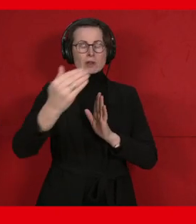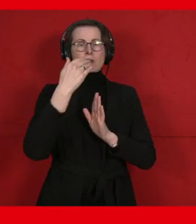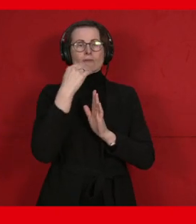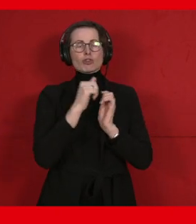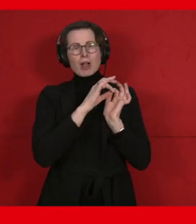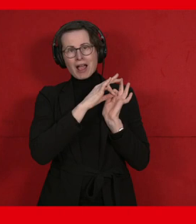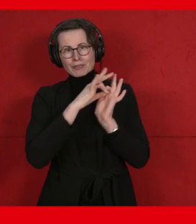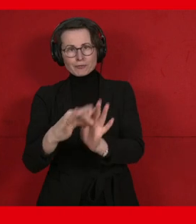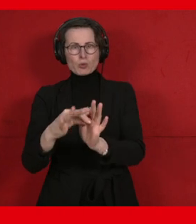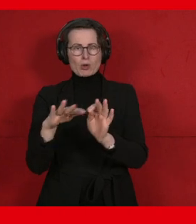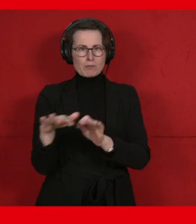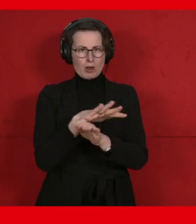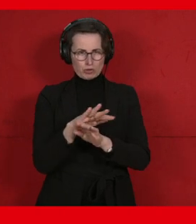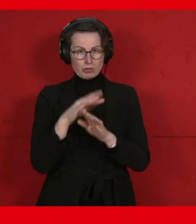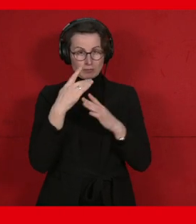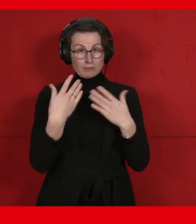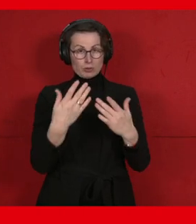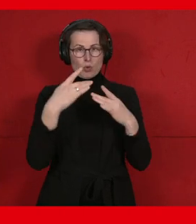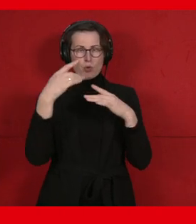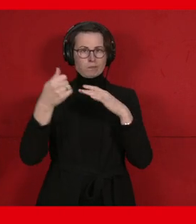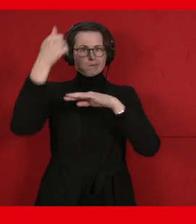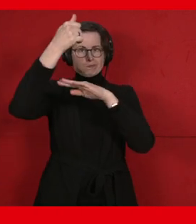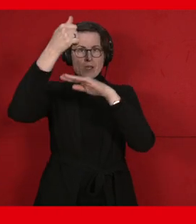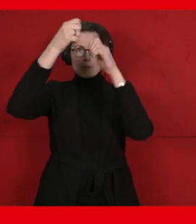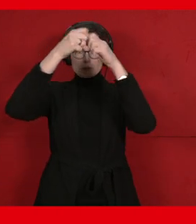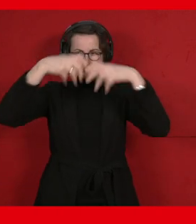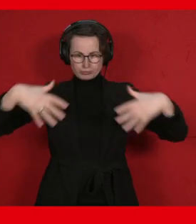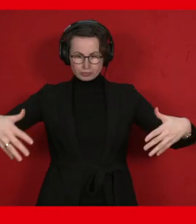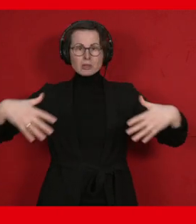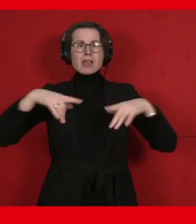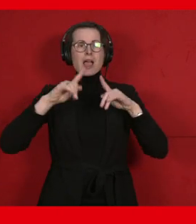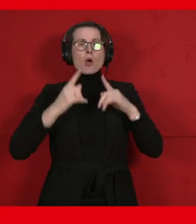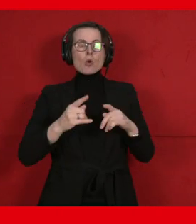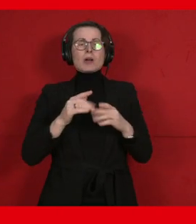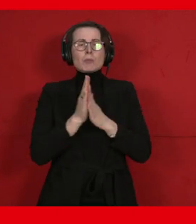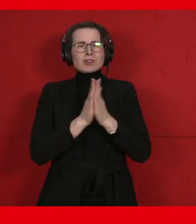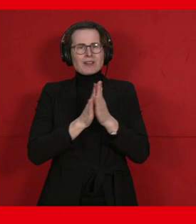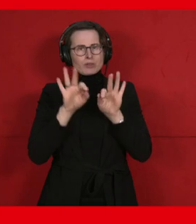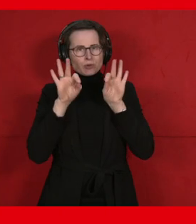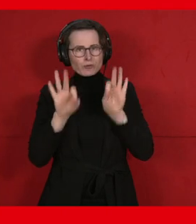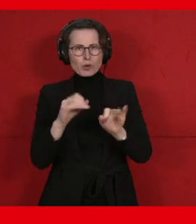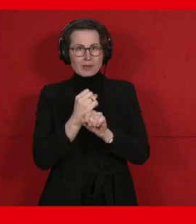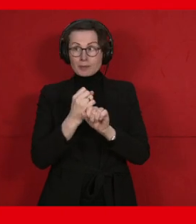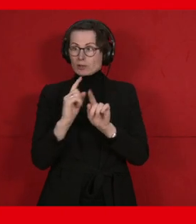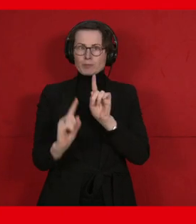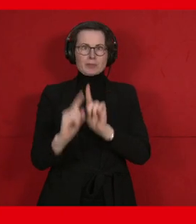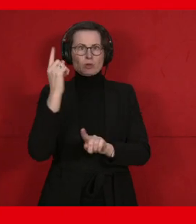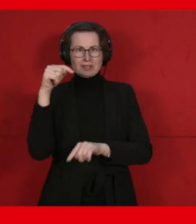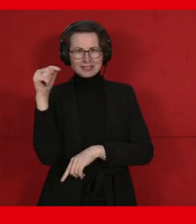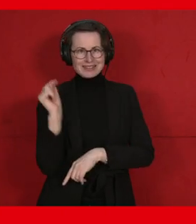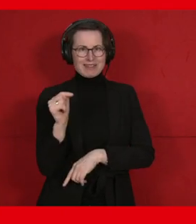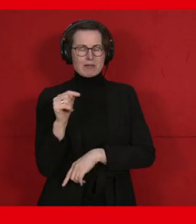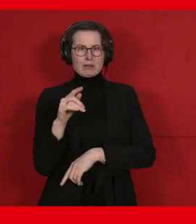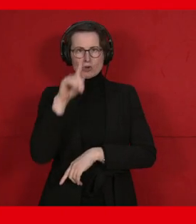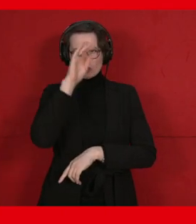wollen in unserer Branche. Das setzt eine riesen Motivation frei bei unseren Mitarbeitern. Und ganz speziell hier in Deutschland am Standort